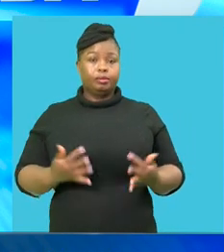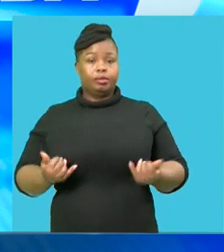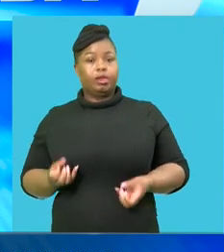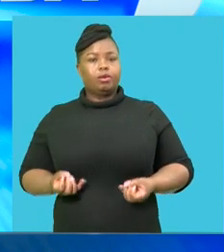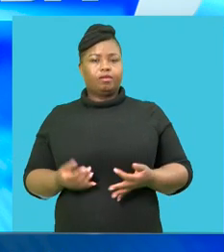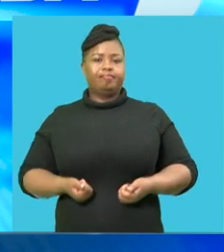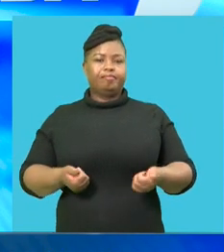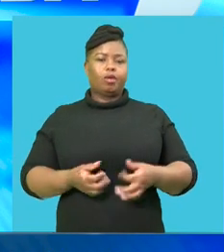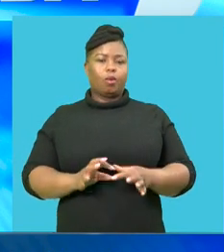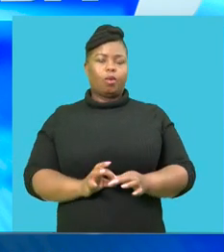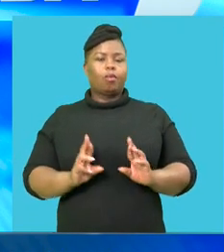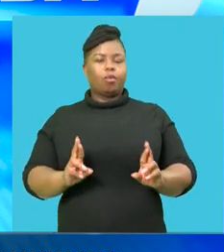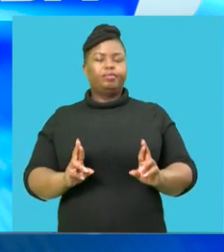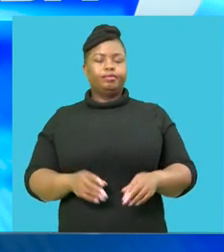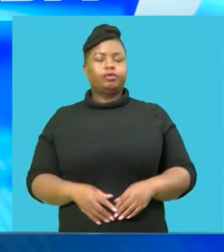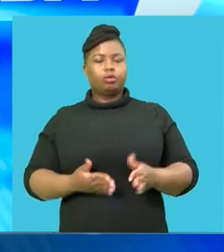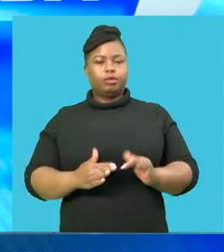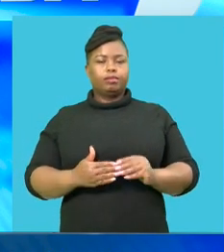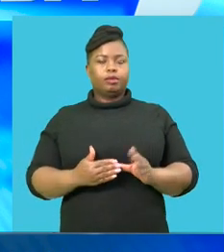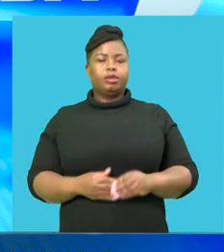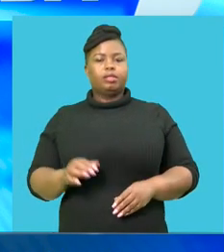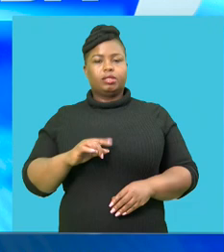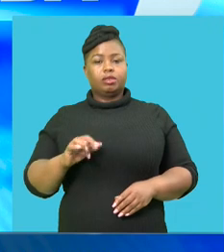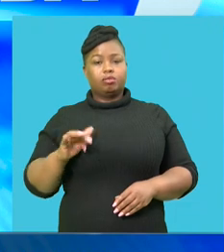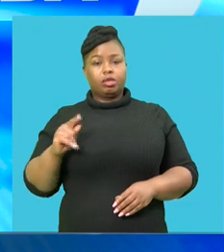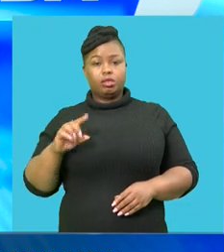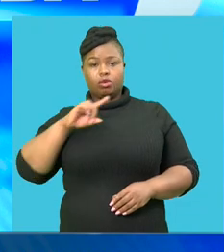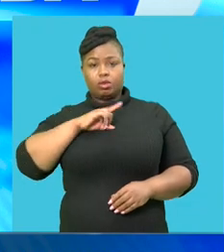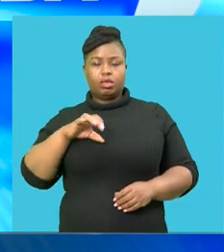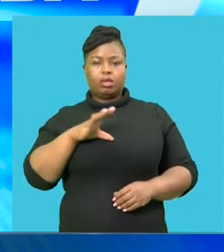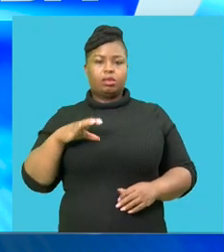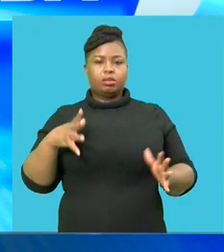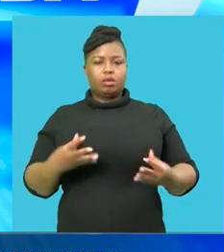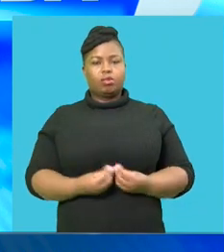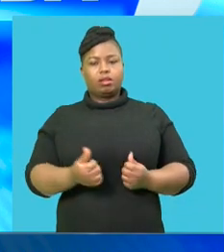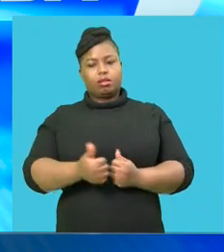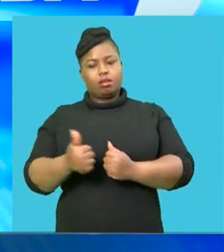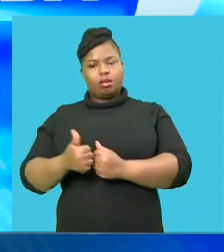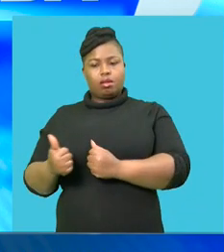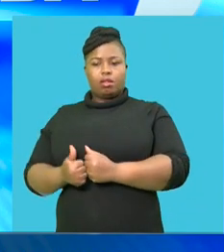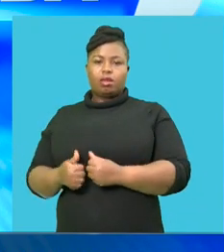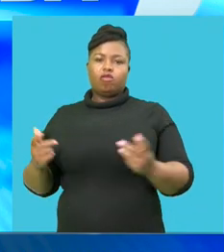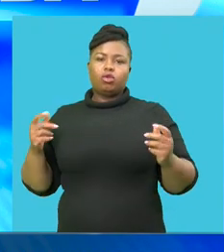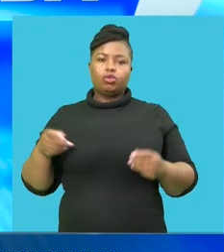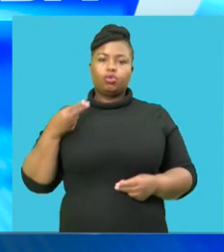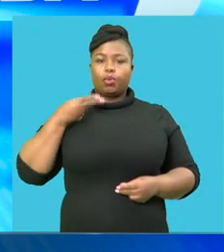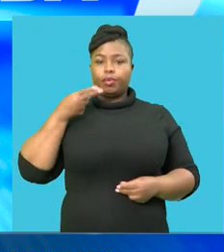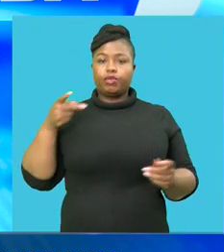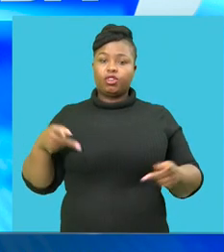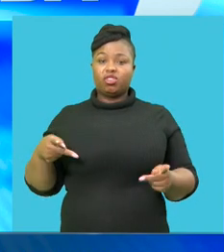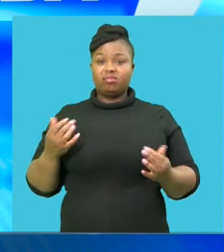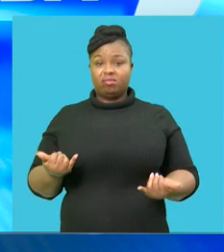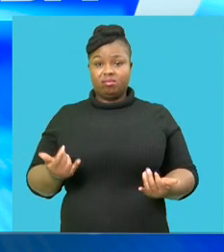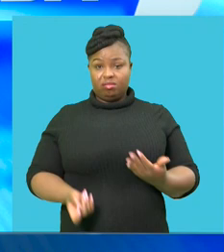Kubuyithemba kumalungu omphakathi wemjondolo yaseZandspruit njengoba ikhansela lihambisana ney'nhlaka ezahlukene lethula ikhishi lesobho kule ndawo